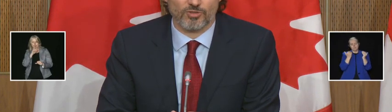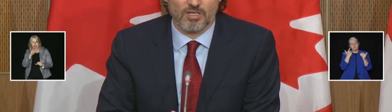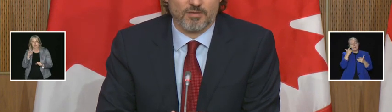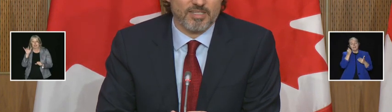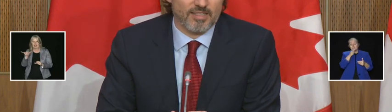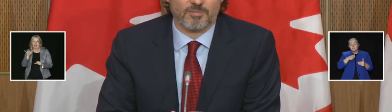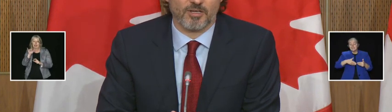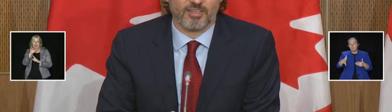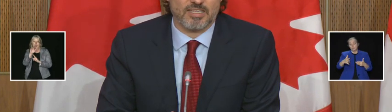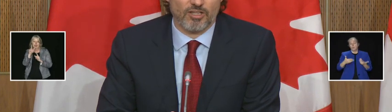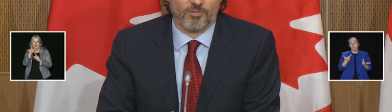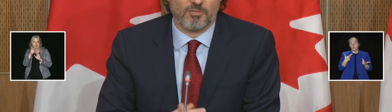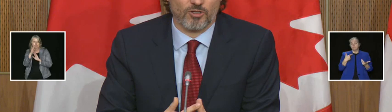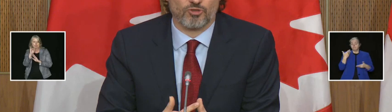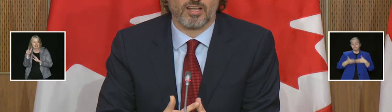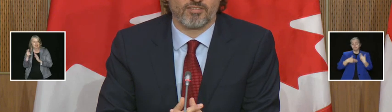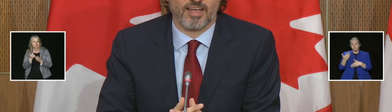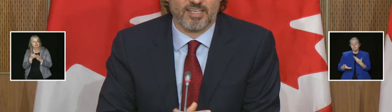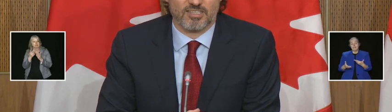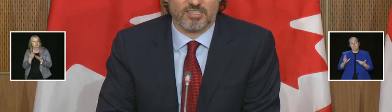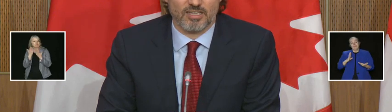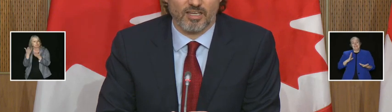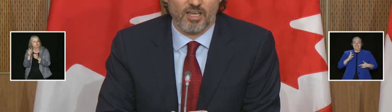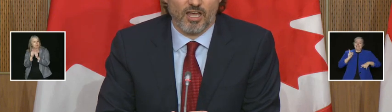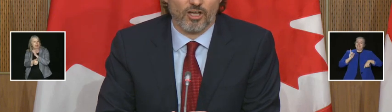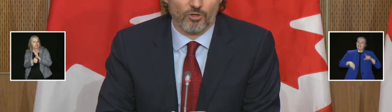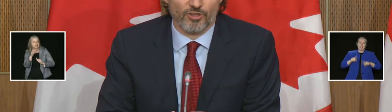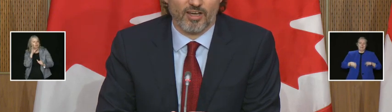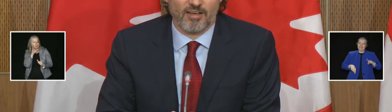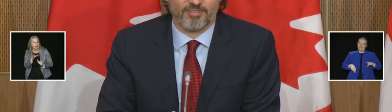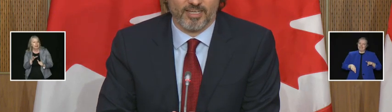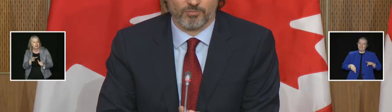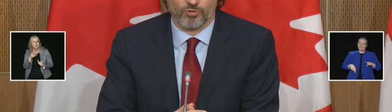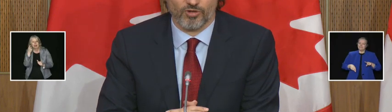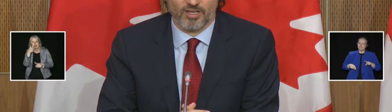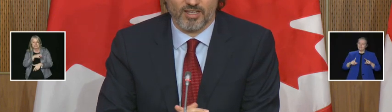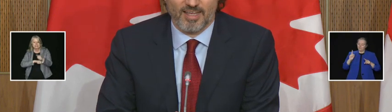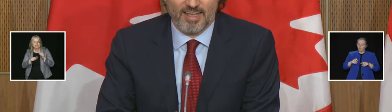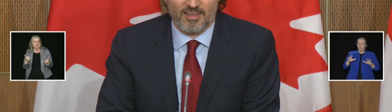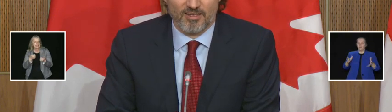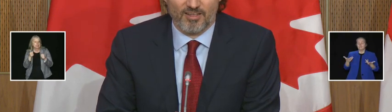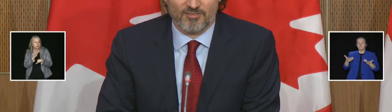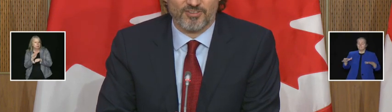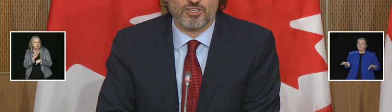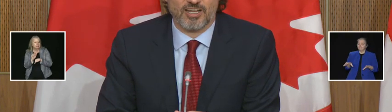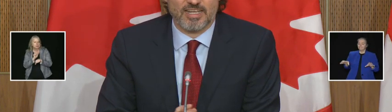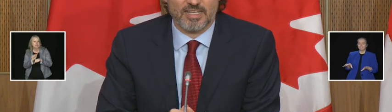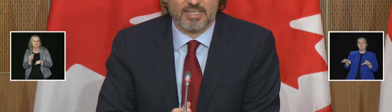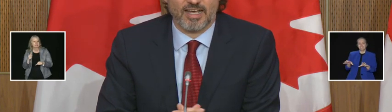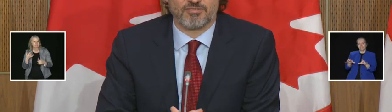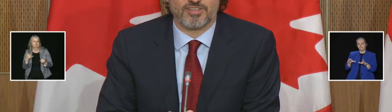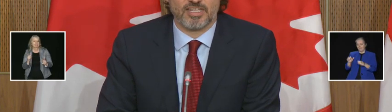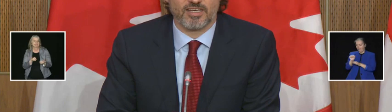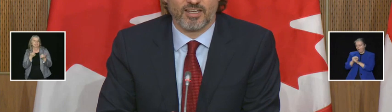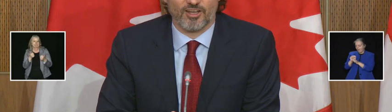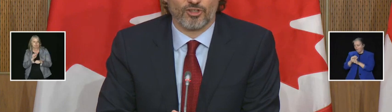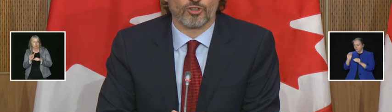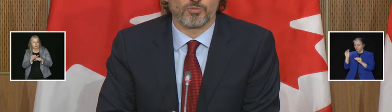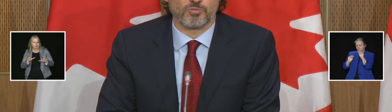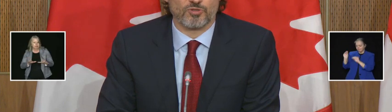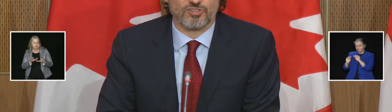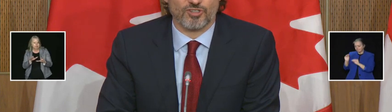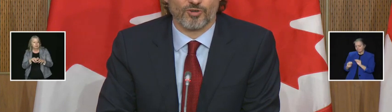loi bientôt mais ça dépendra énormément du travail qui qu'on aura à faire pour un fignoler et raffinée